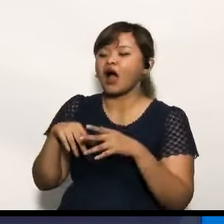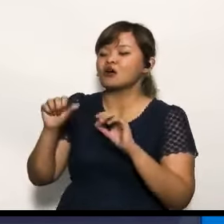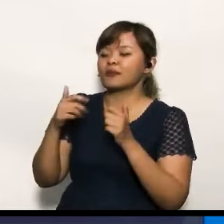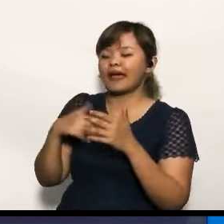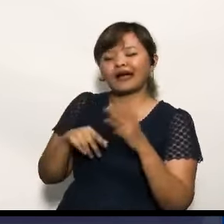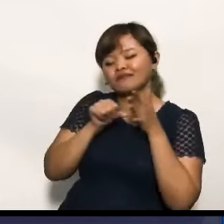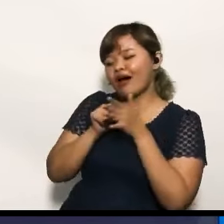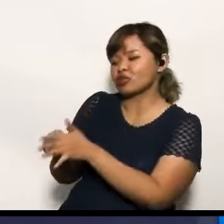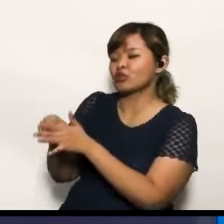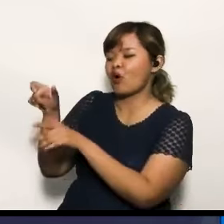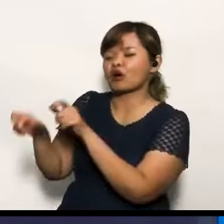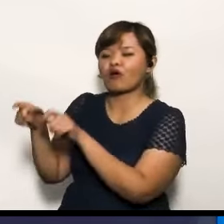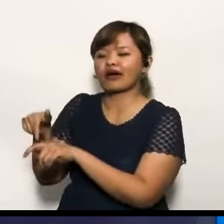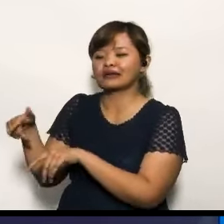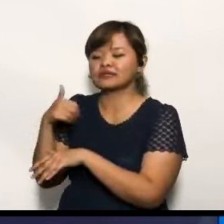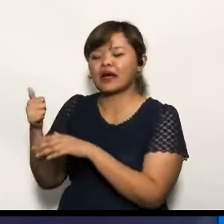into making a progress.